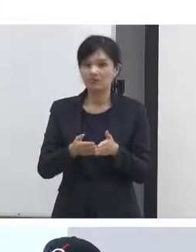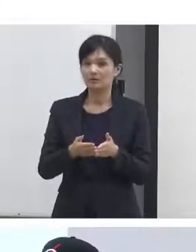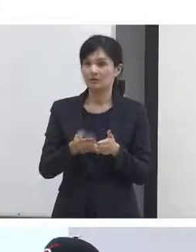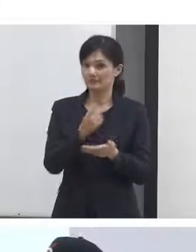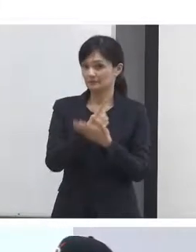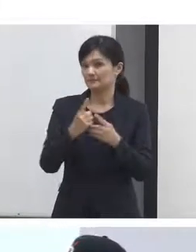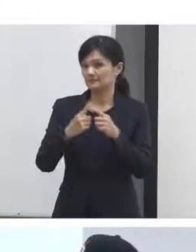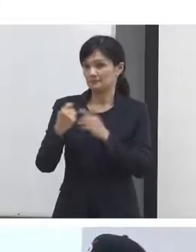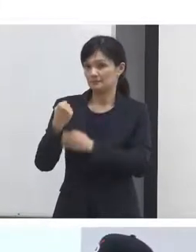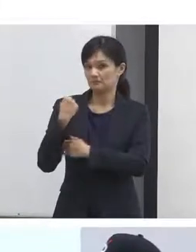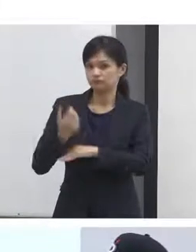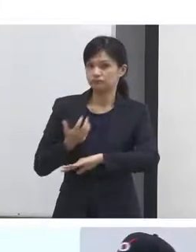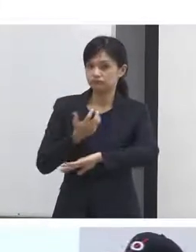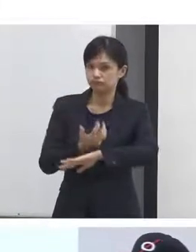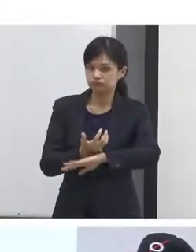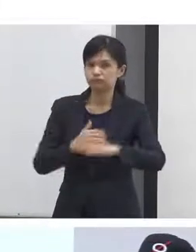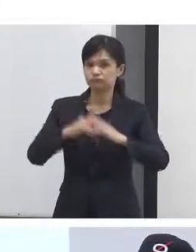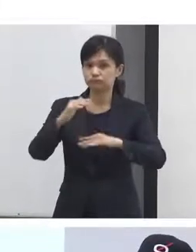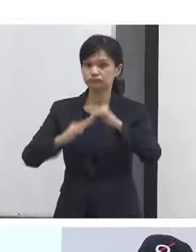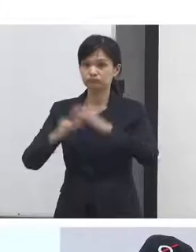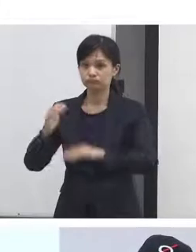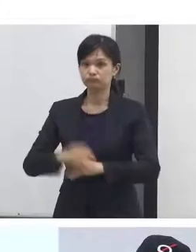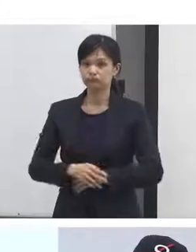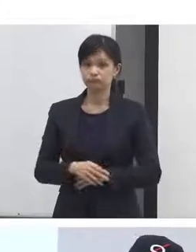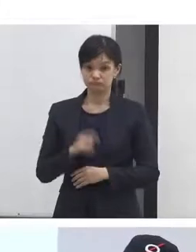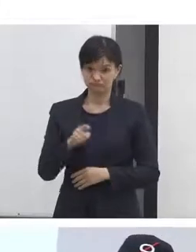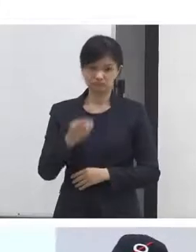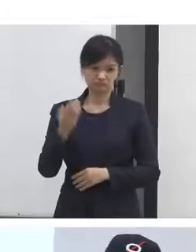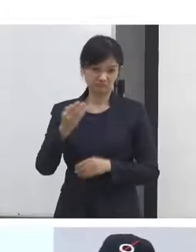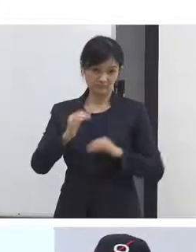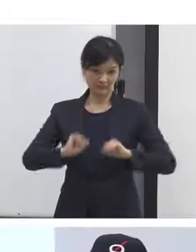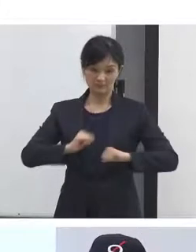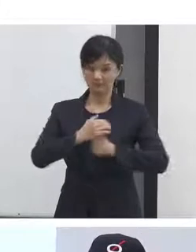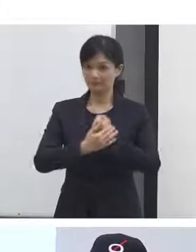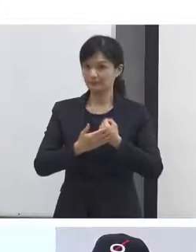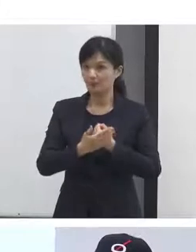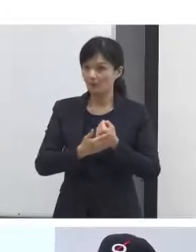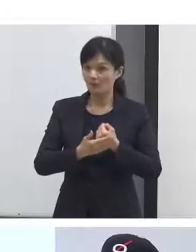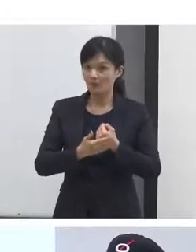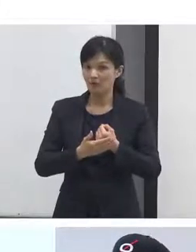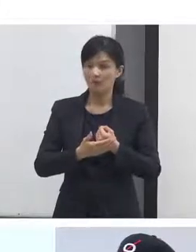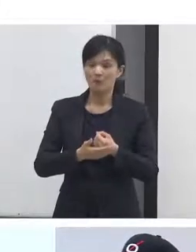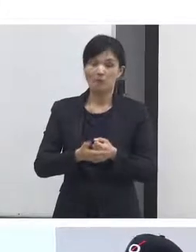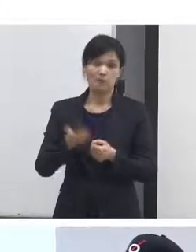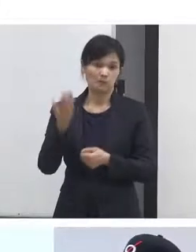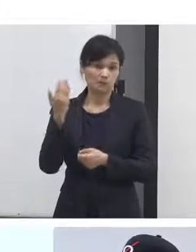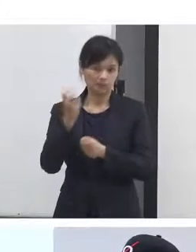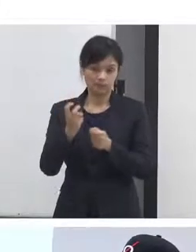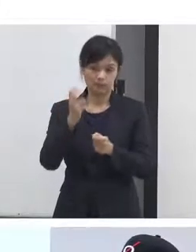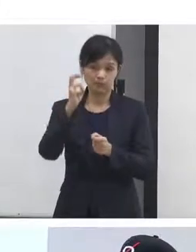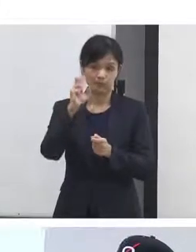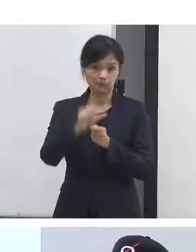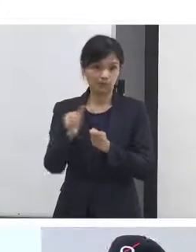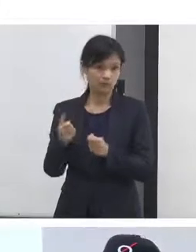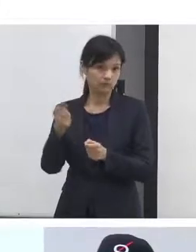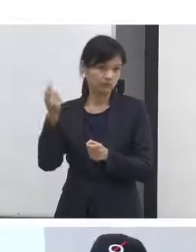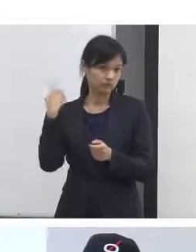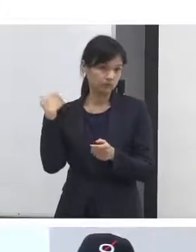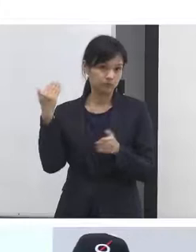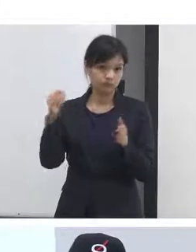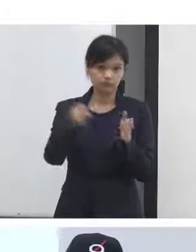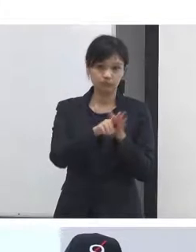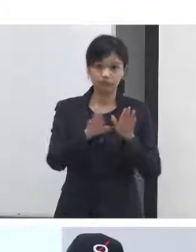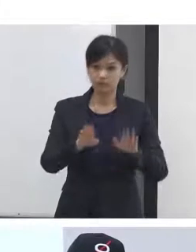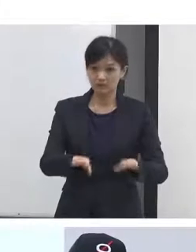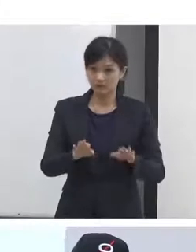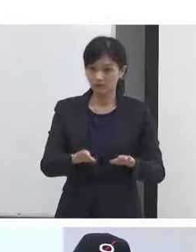是因为健保它超过25年的努力才做到这件事情。所以我们常常有在对比说，哎，其实韩国也